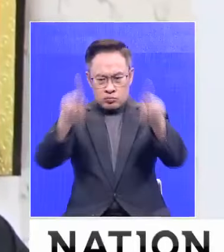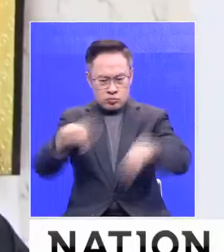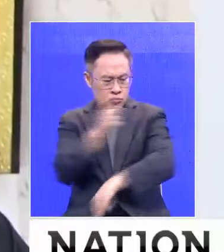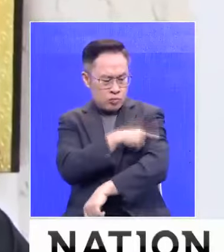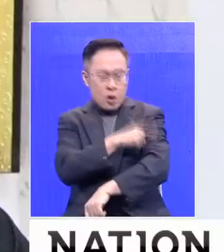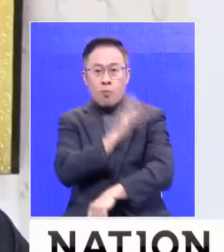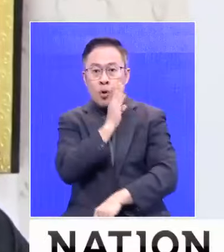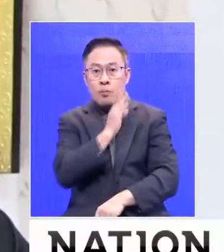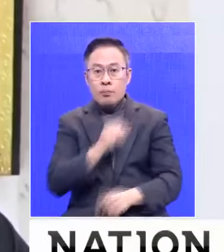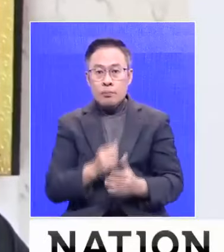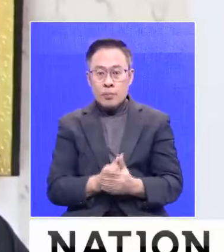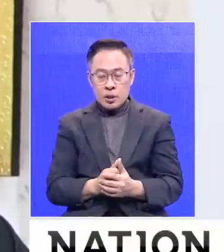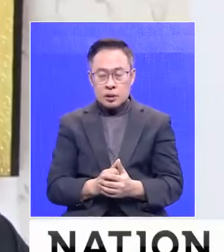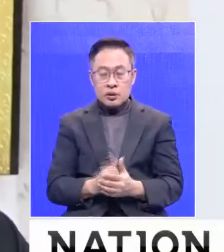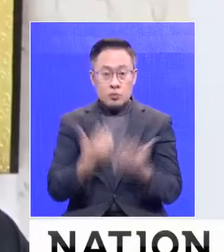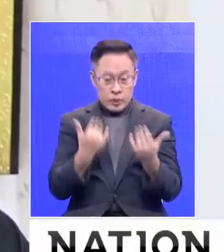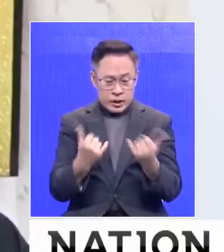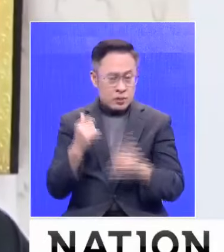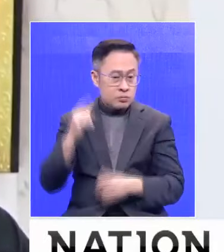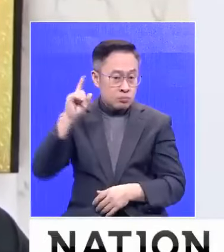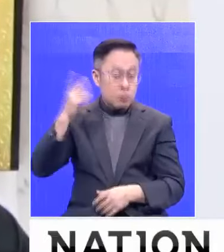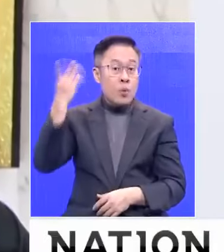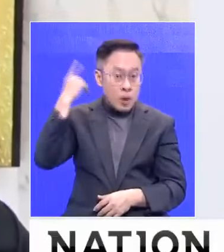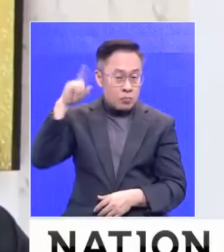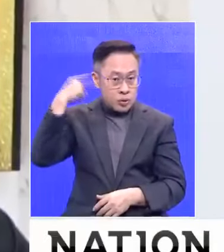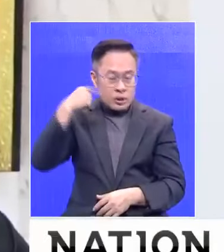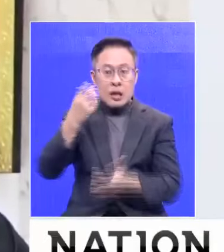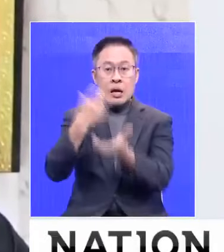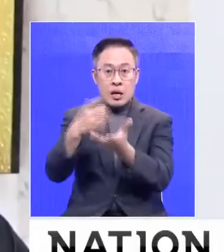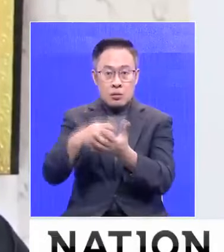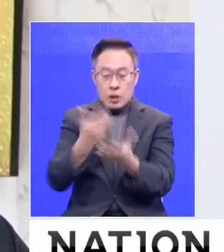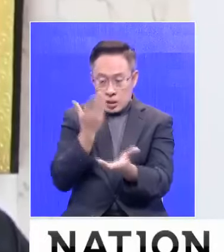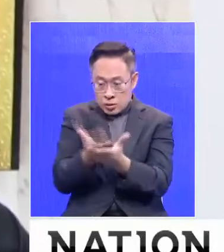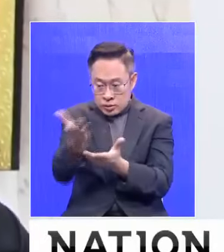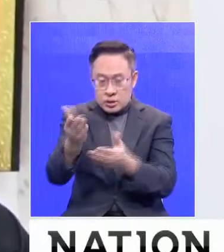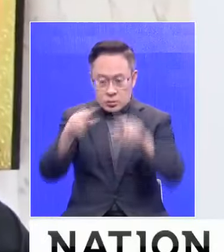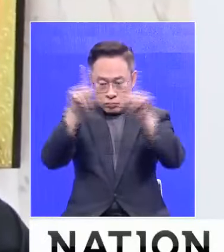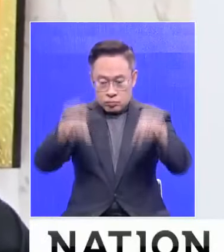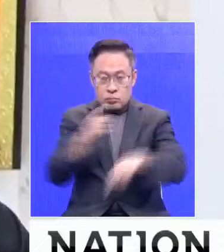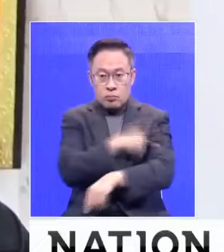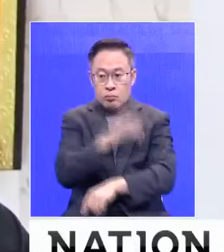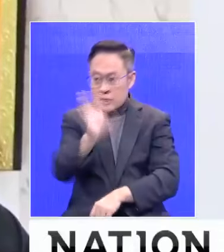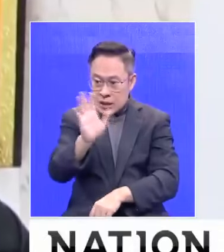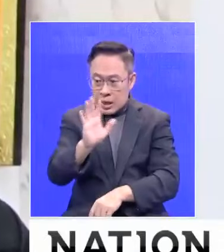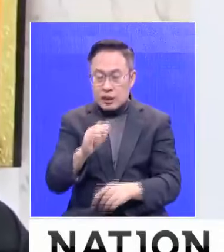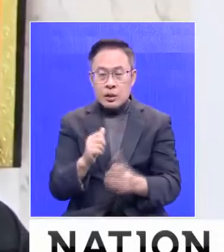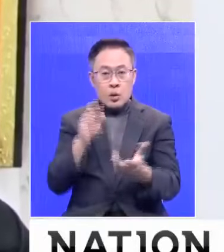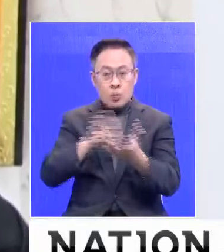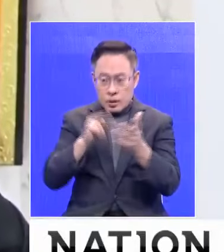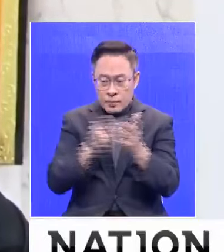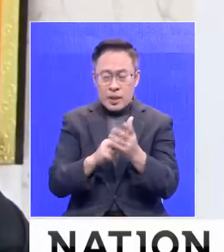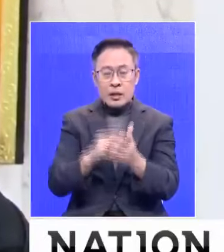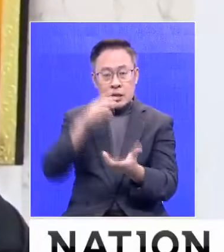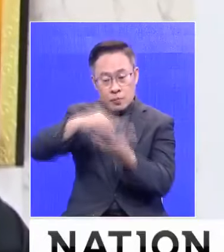การซื้อวุฒิปลอมมันไม่มีหรอกมันคือการเทียบโอนเขานะไม่เข้าใจแล้วก็บอกว่าไอ้แชทเนี่ยเขาก็ถามชัดจริงไหมบอกจริ